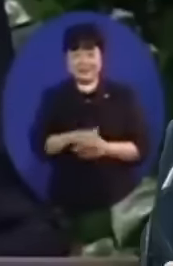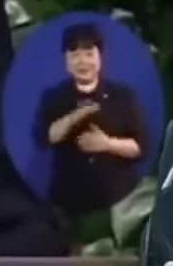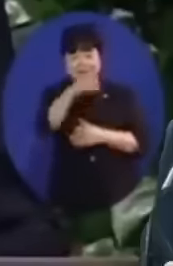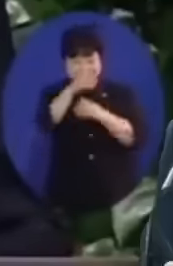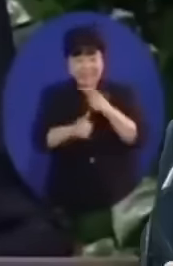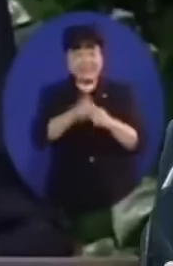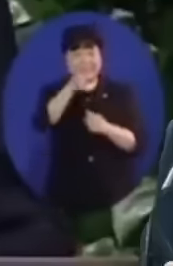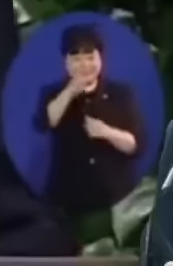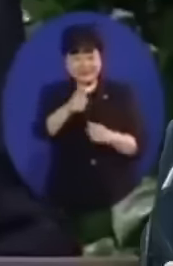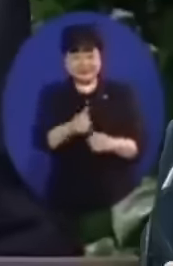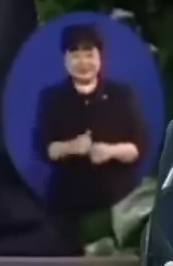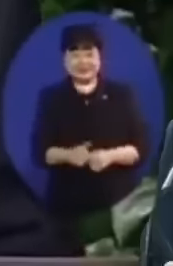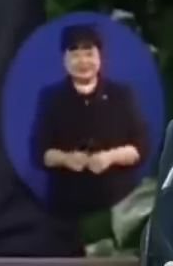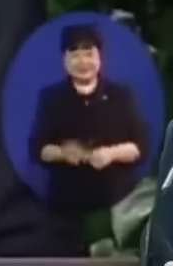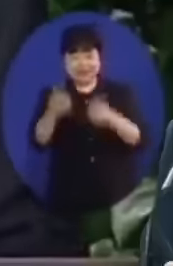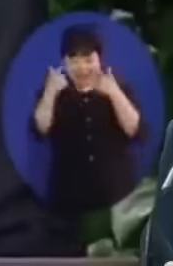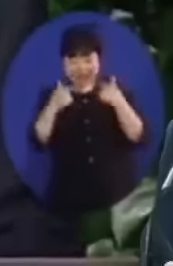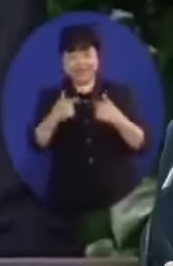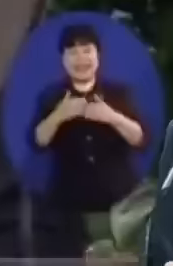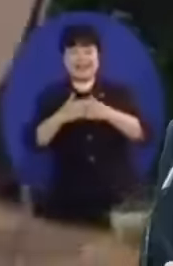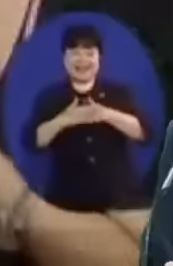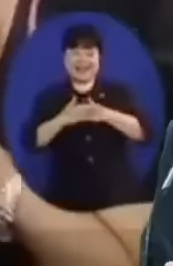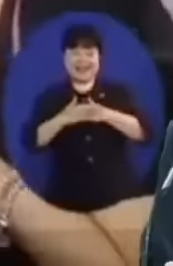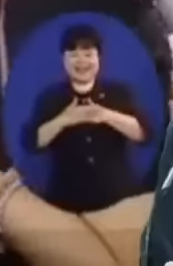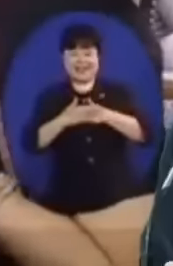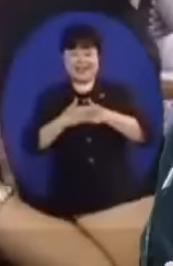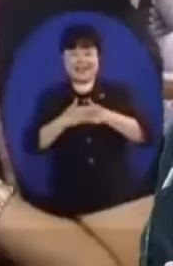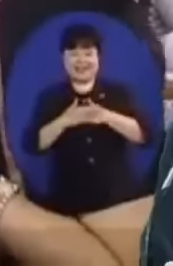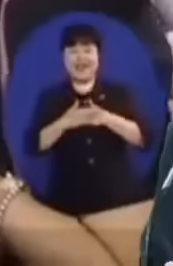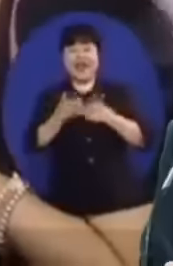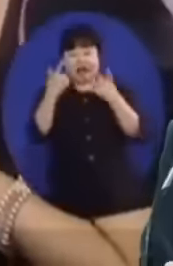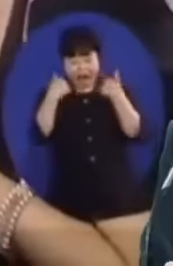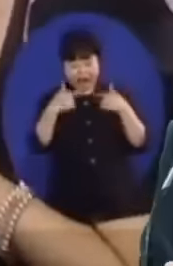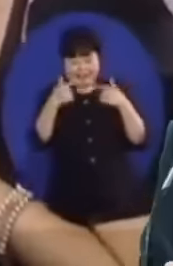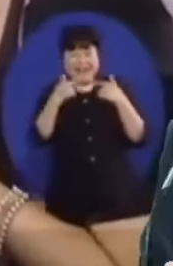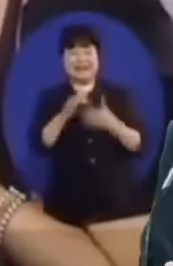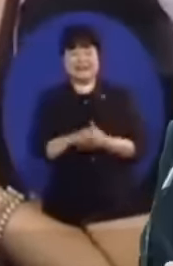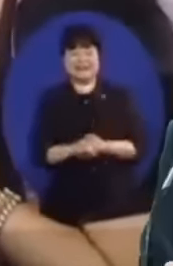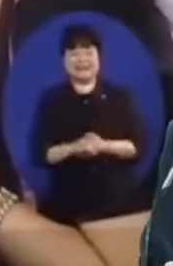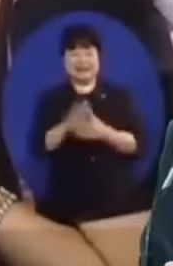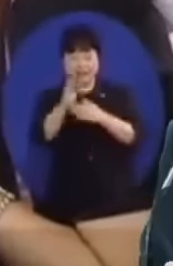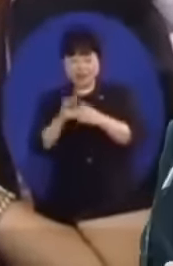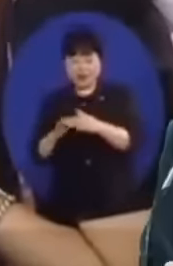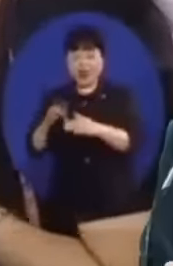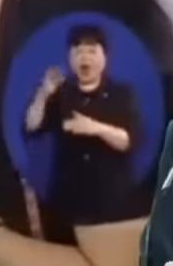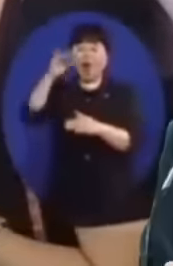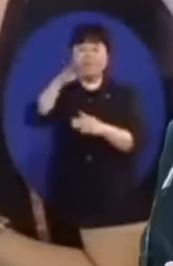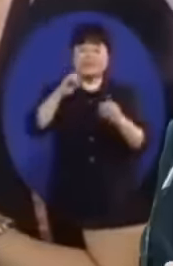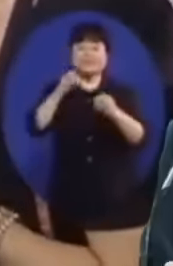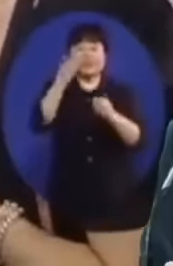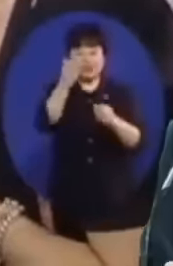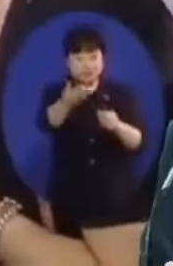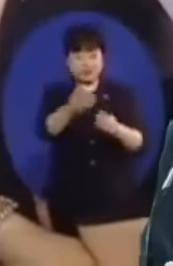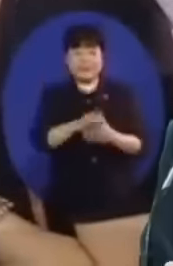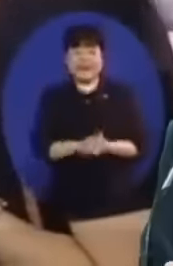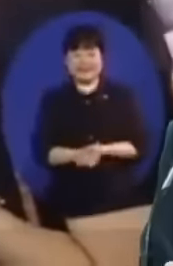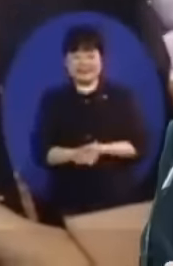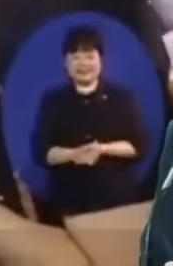하나님은 내게 언제나 넘치게 응답하시지